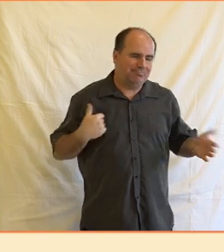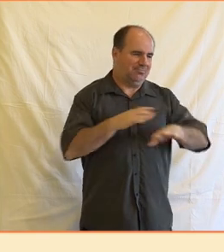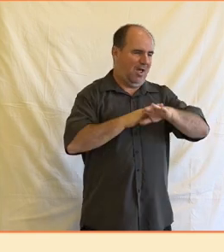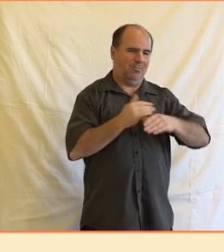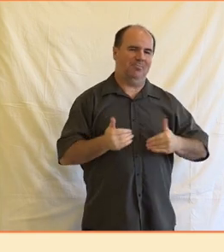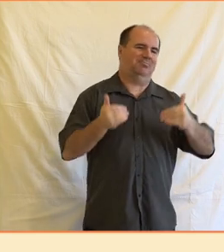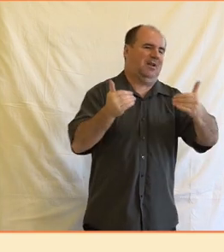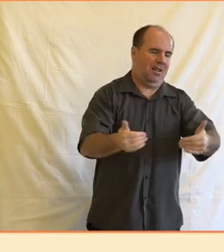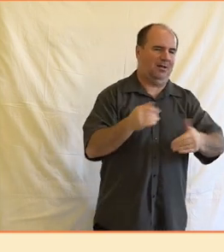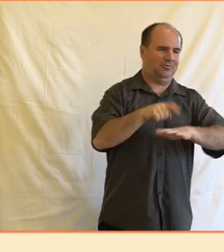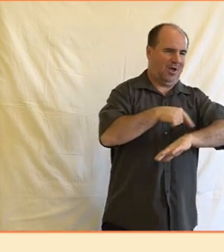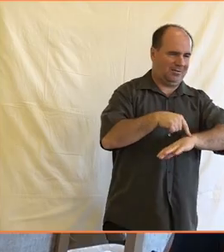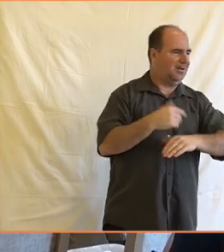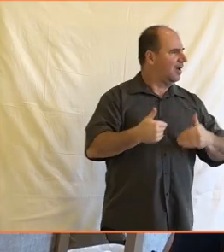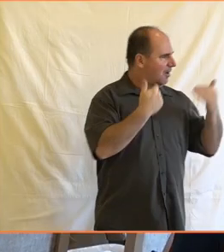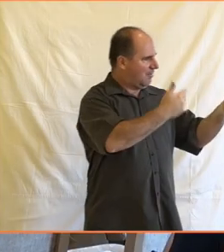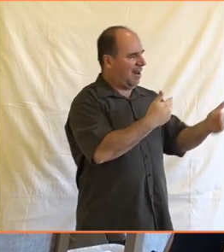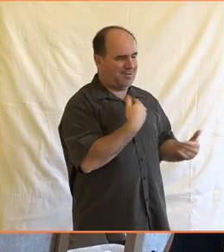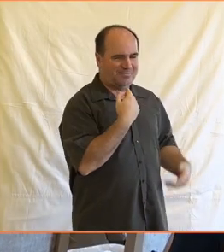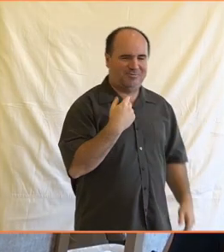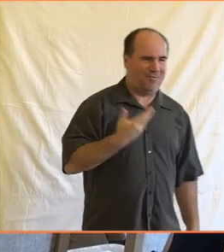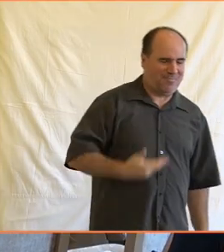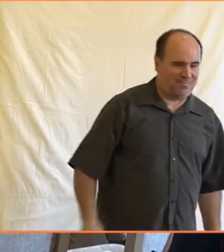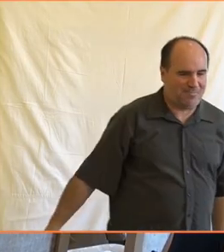a předávám kolegyni Adriáně Dergam.